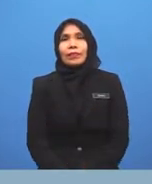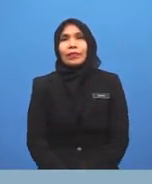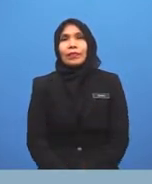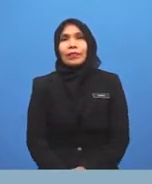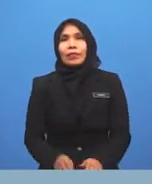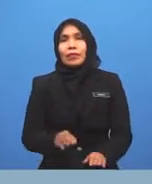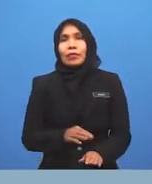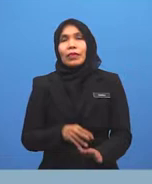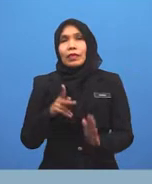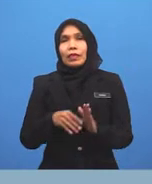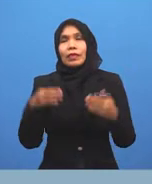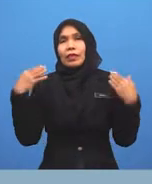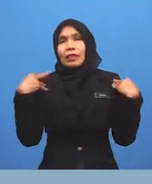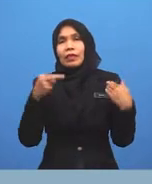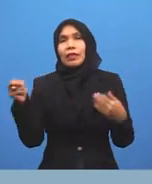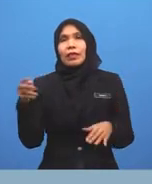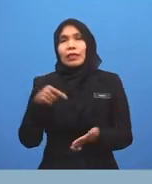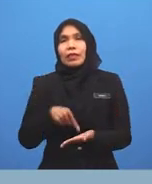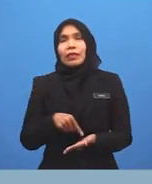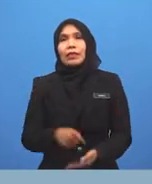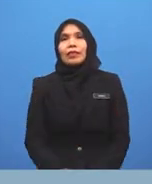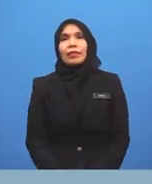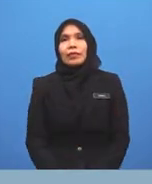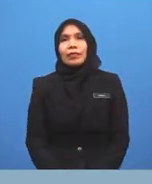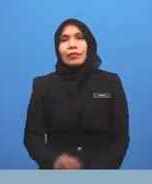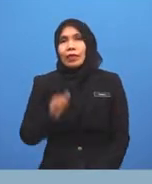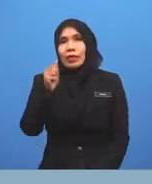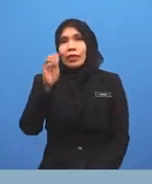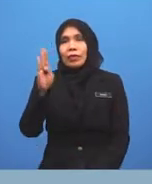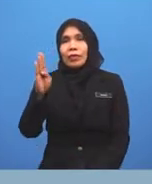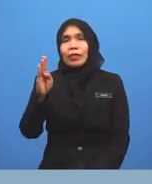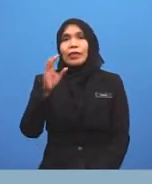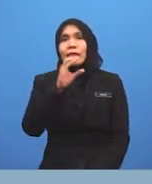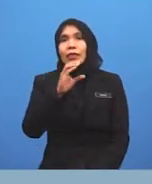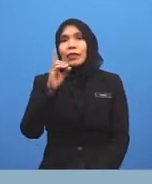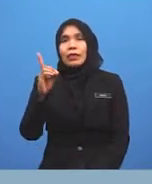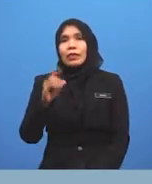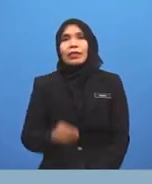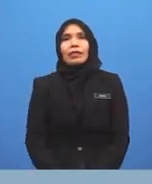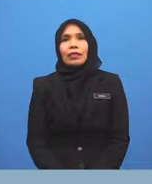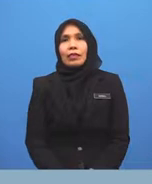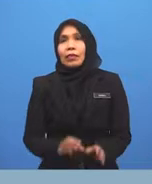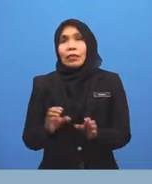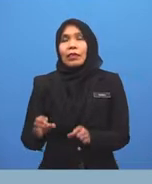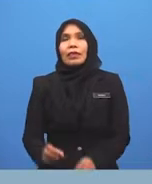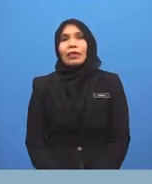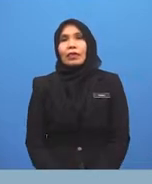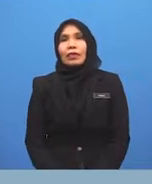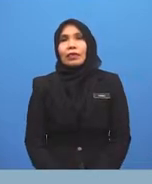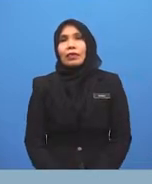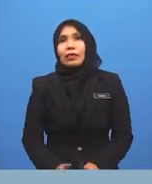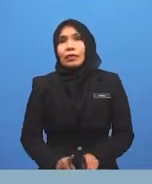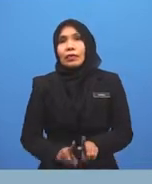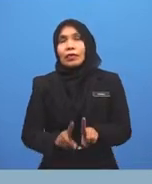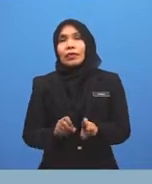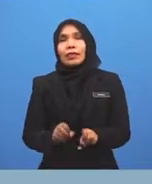Pada keadaan ini, oleh kerana bahagian AB dan bahagian CD bergerak selari dengan flux